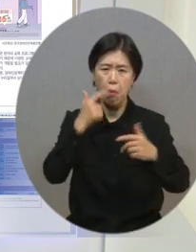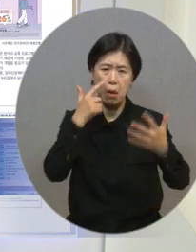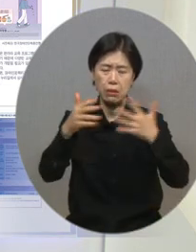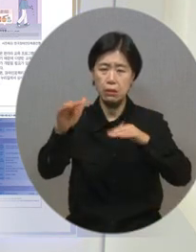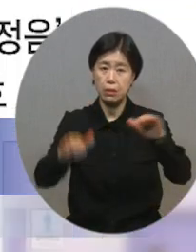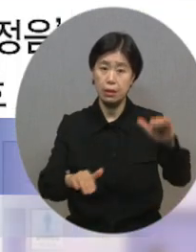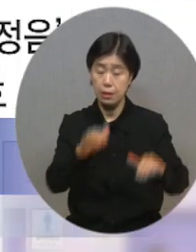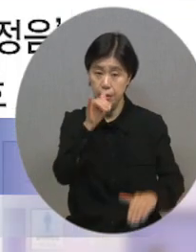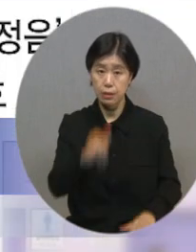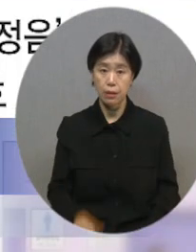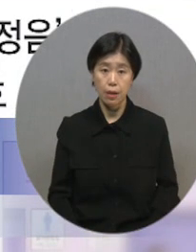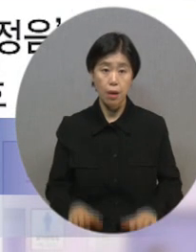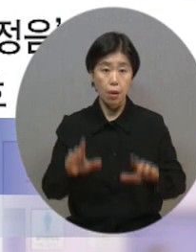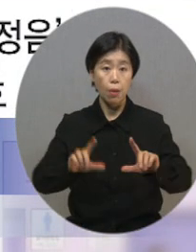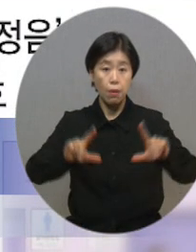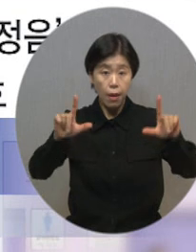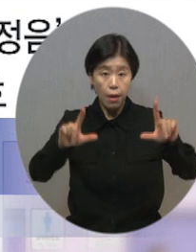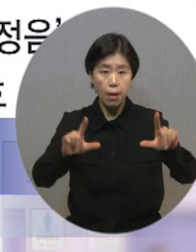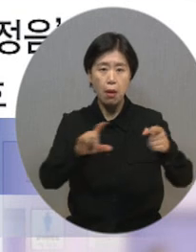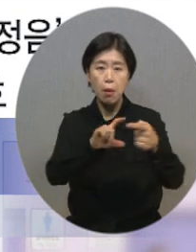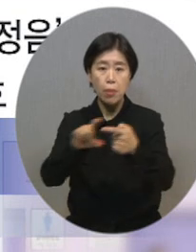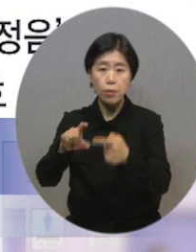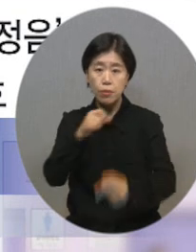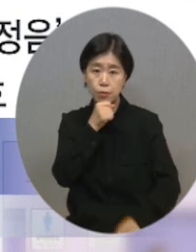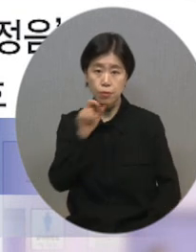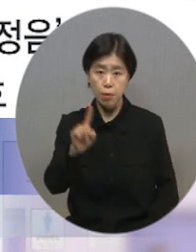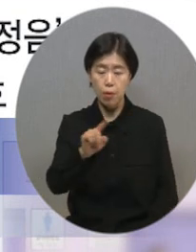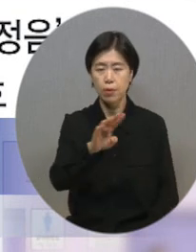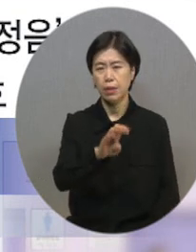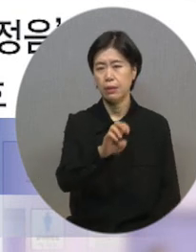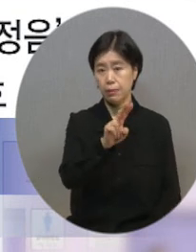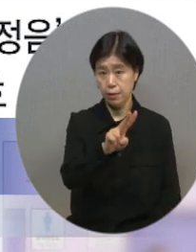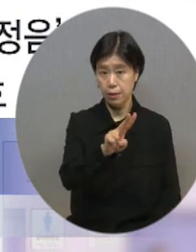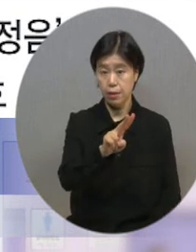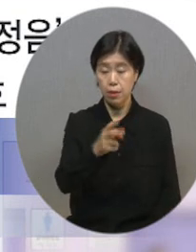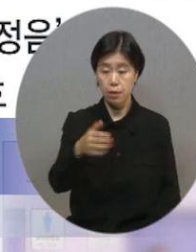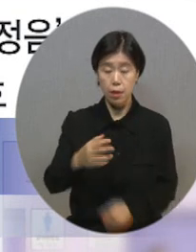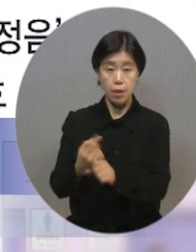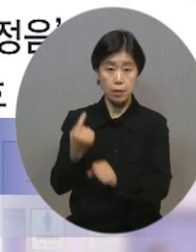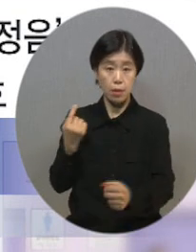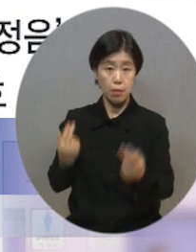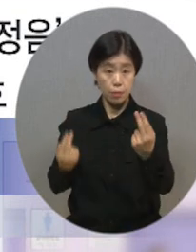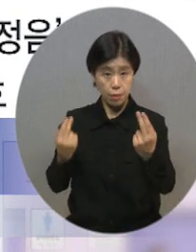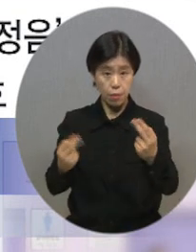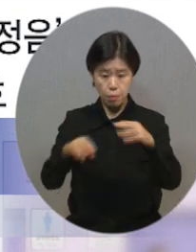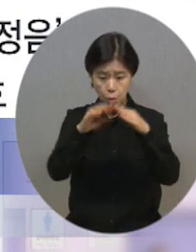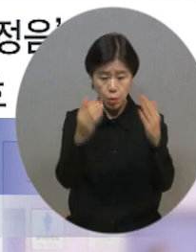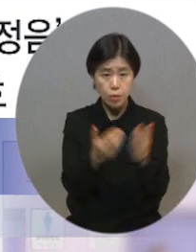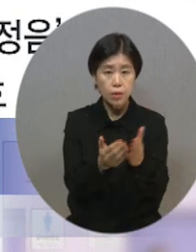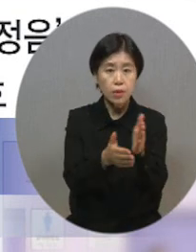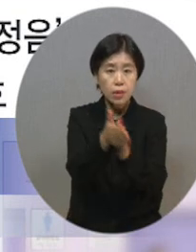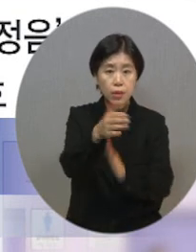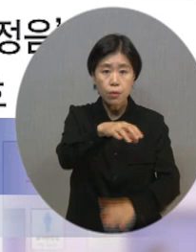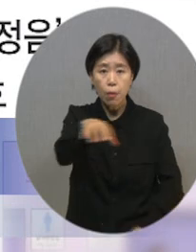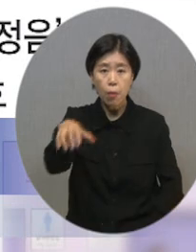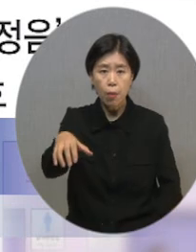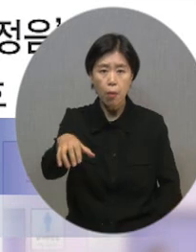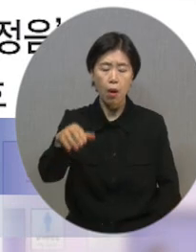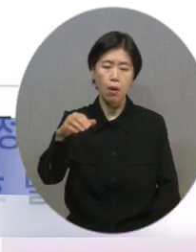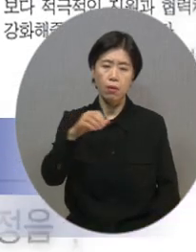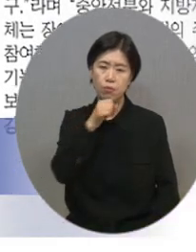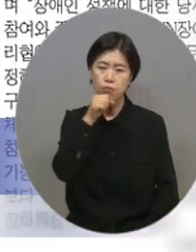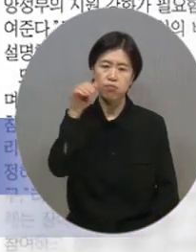나타났는데요 올해 전국 평균 점수가 42점이 가운데 지난해 대비 모든 시도가 하락세를 보이고